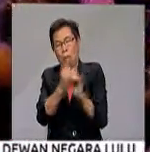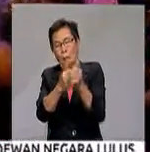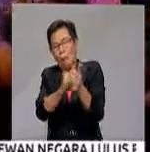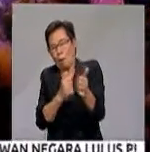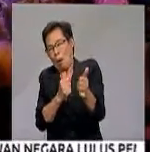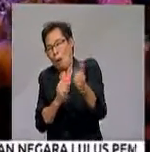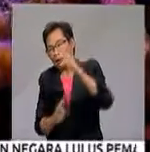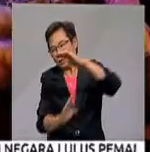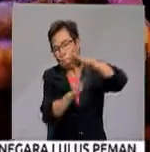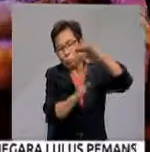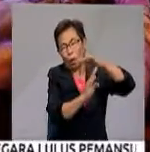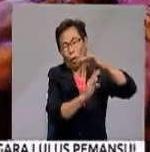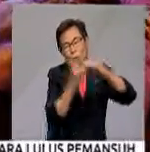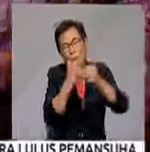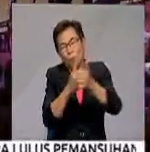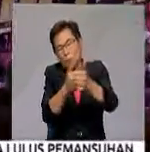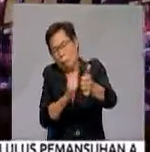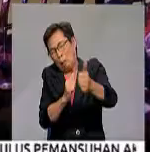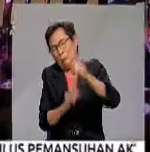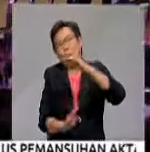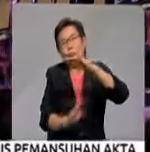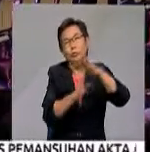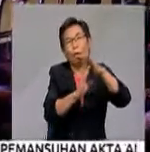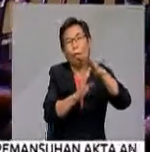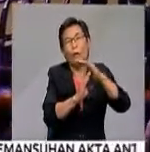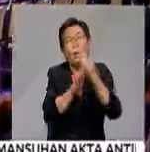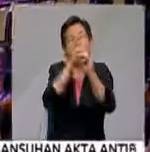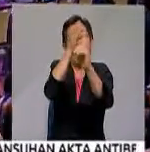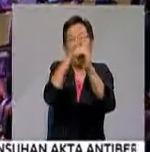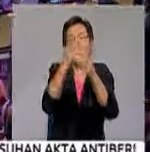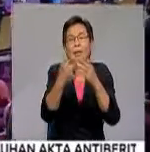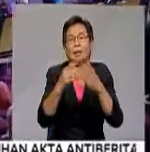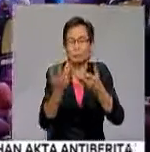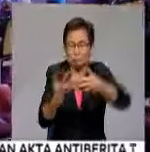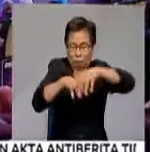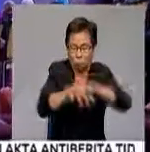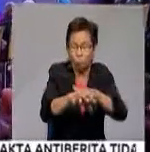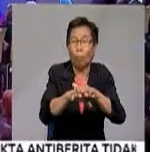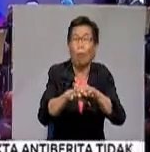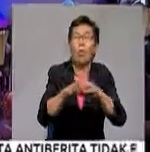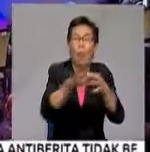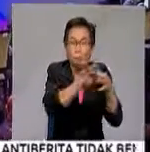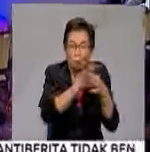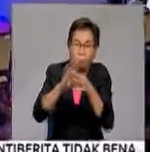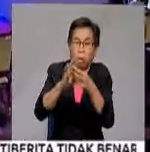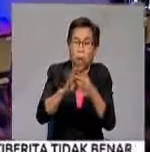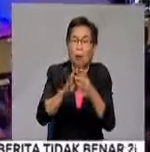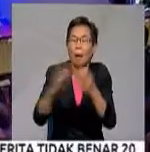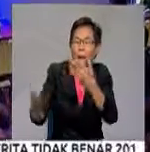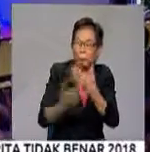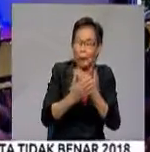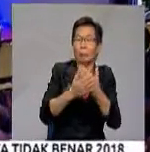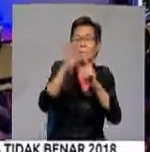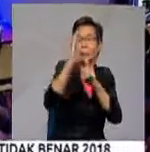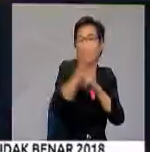menghentikan sebarang usaha berterusan ke arah penyatuan dalam mengembalikan kegemilangan tamadun Islam.